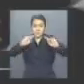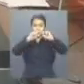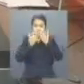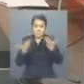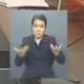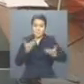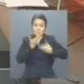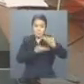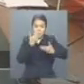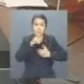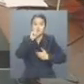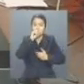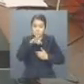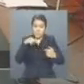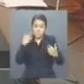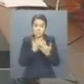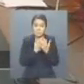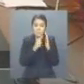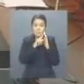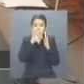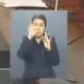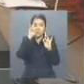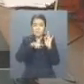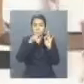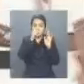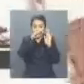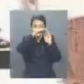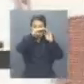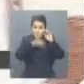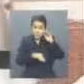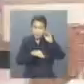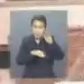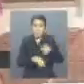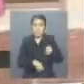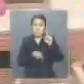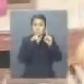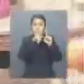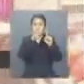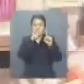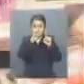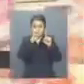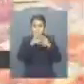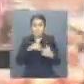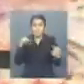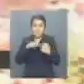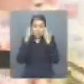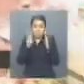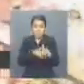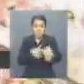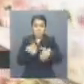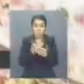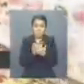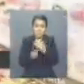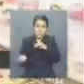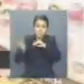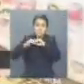มอยู่ที่ร้อยละ 3.16 จากร้อยละ 3.39 เนื่องจากประชาชนมีรายได้เพิ่มขึ้นแต่ต้นทุนสินค้า